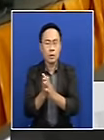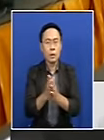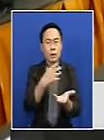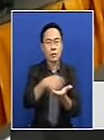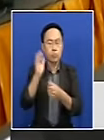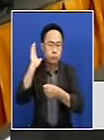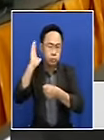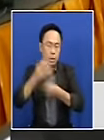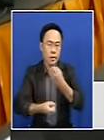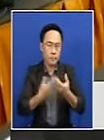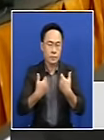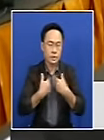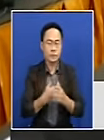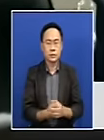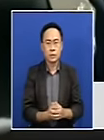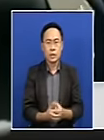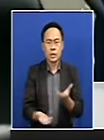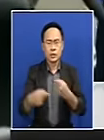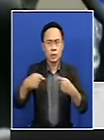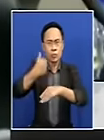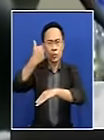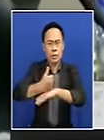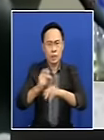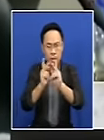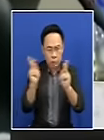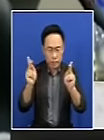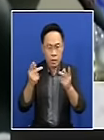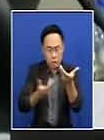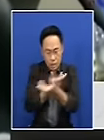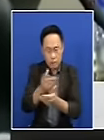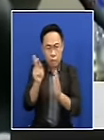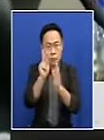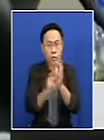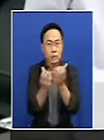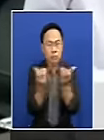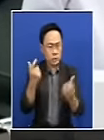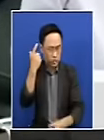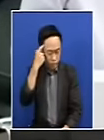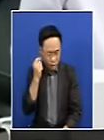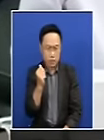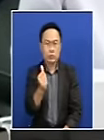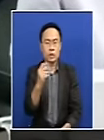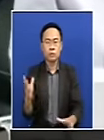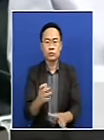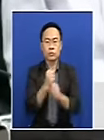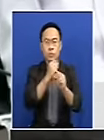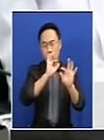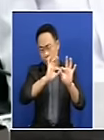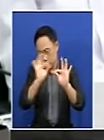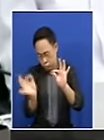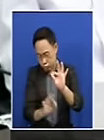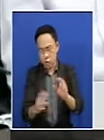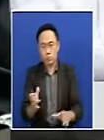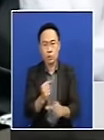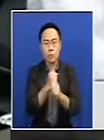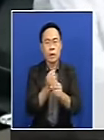านคณะกรรมการร่างรัฐธรรมนูญอาจารย์มีชัยฤชุพันธ์มั่นใจในร่างฉบับนี้พร้อมสรุปสาระสำคัญเพื่อทำความเข้า